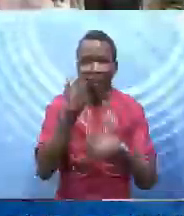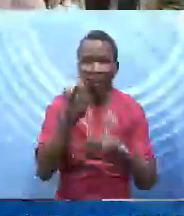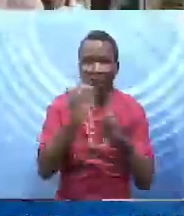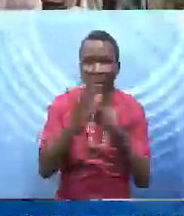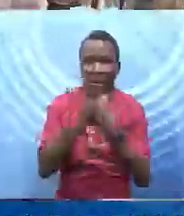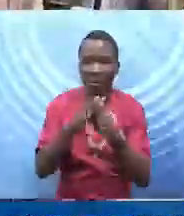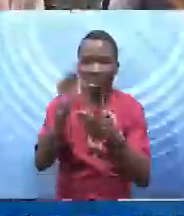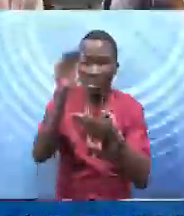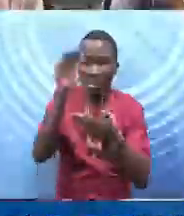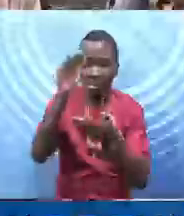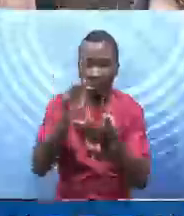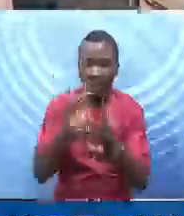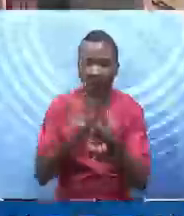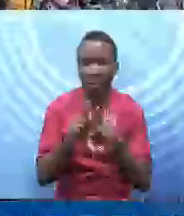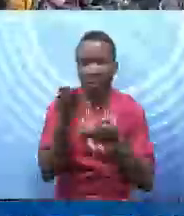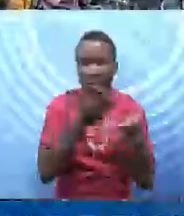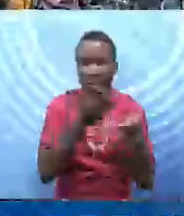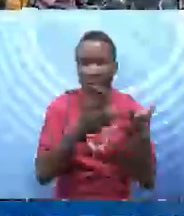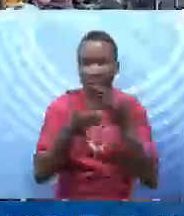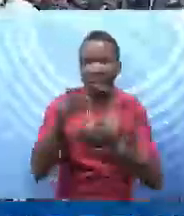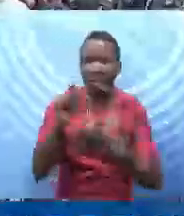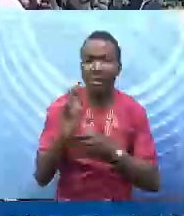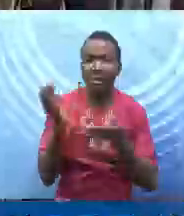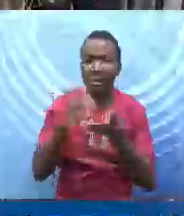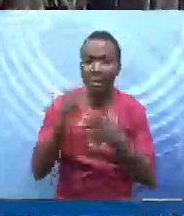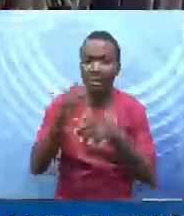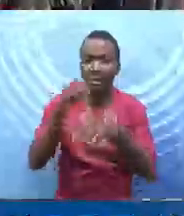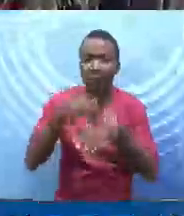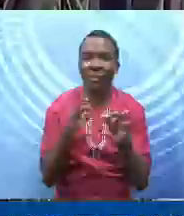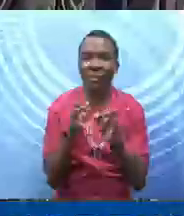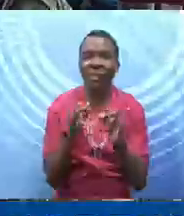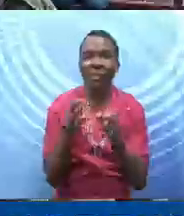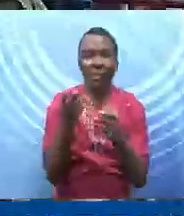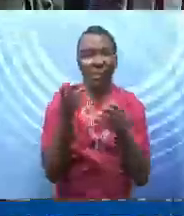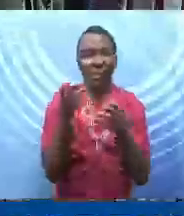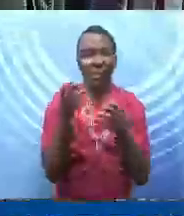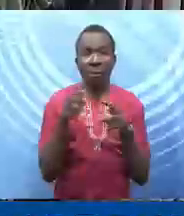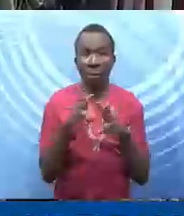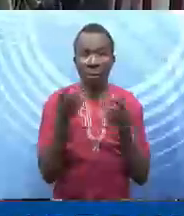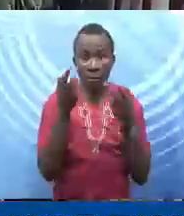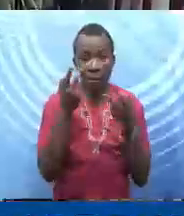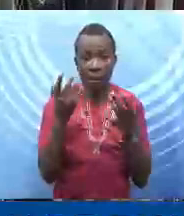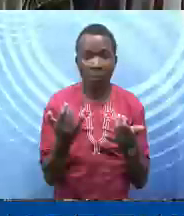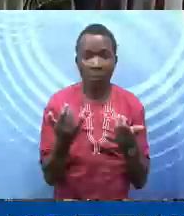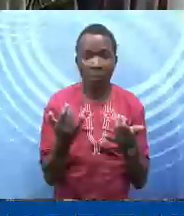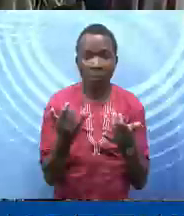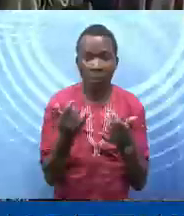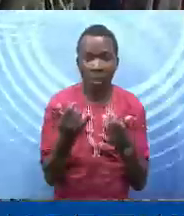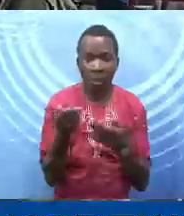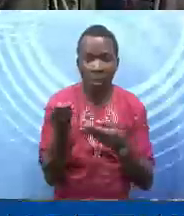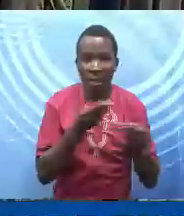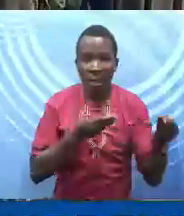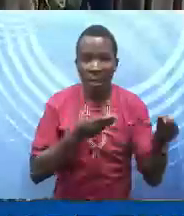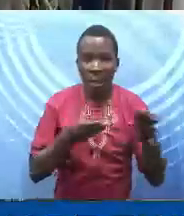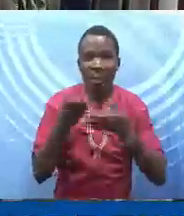n'ubucucike bwari bwagabanutse nk'uko abagane na BTN TV babigarutseho. Muri iyi minsi abacuruzi